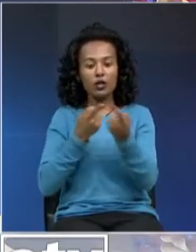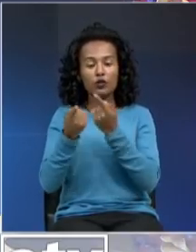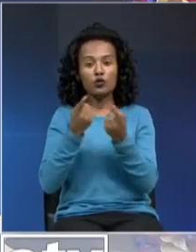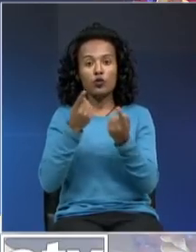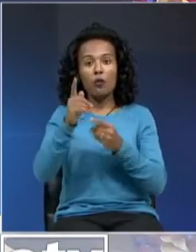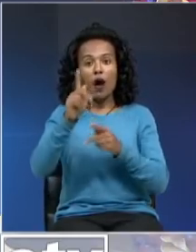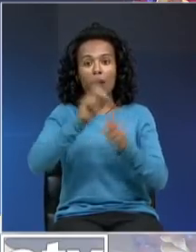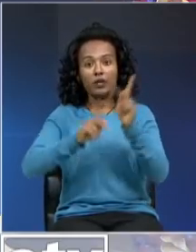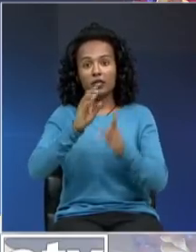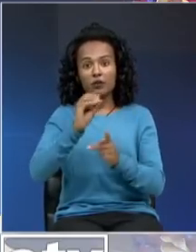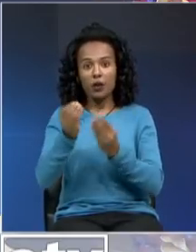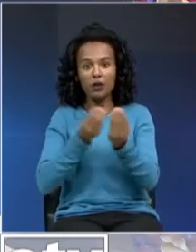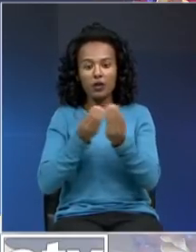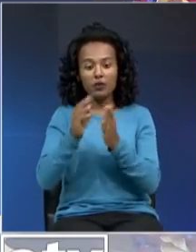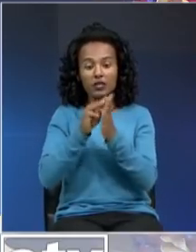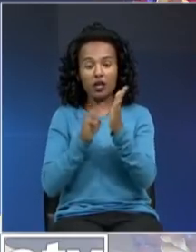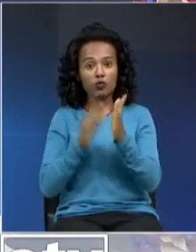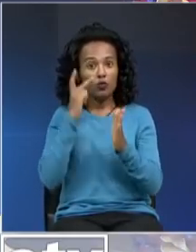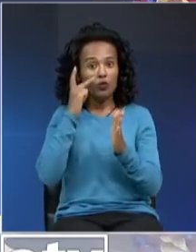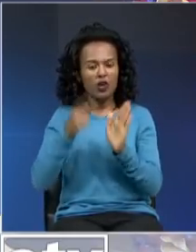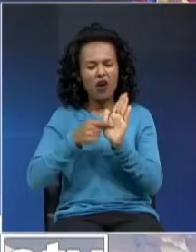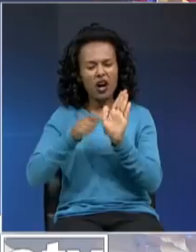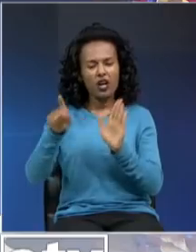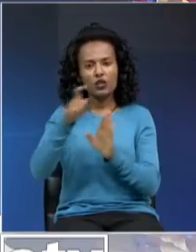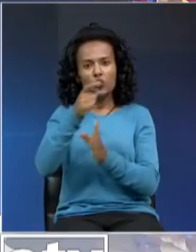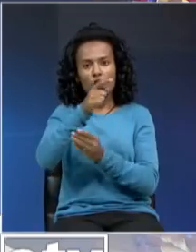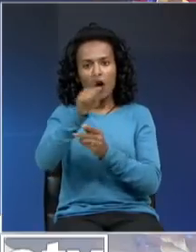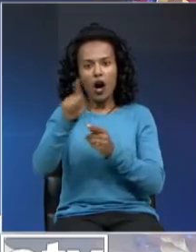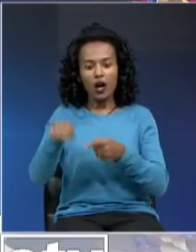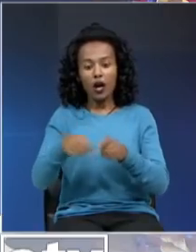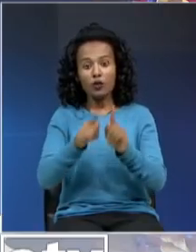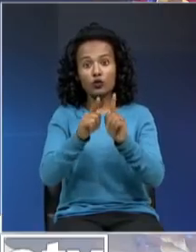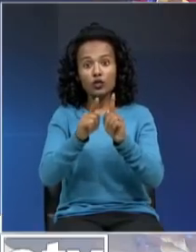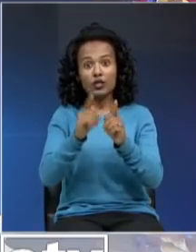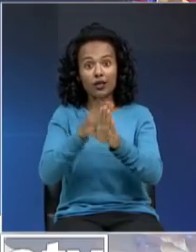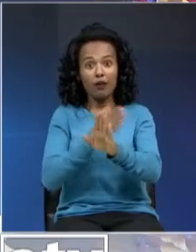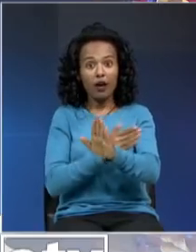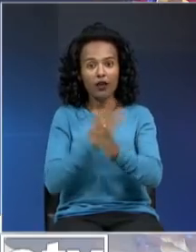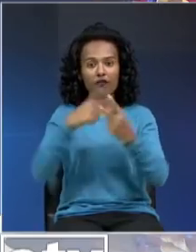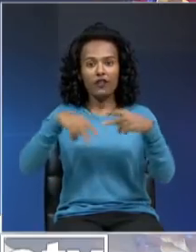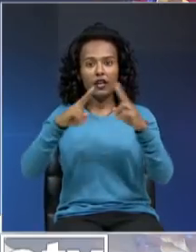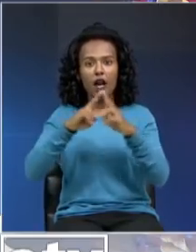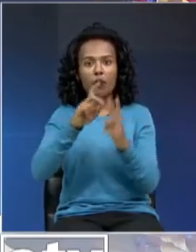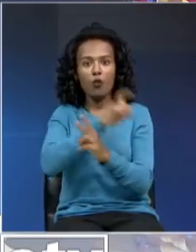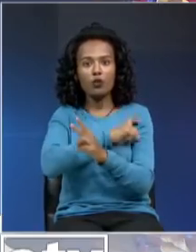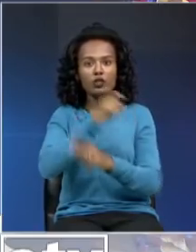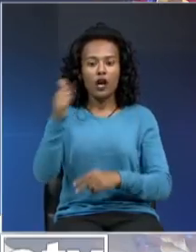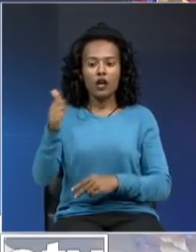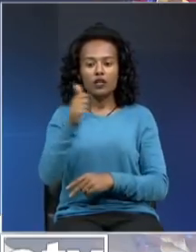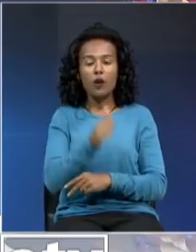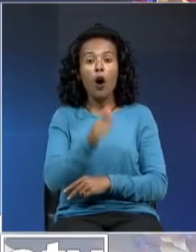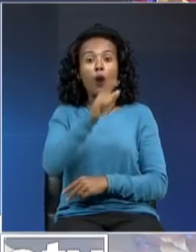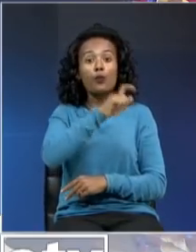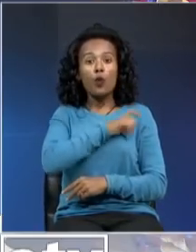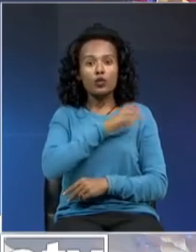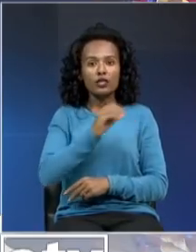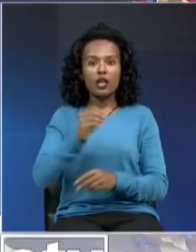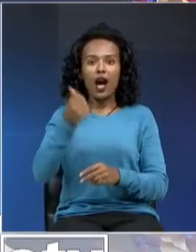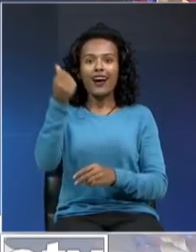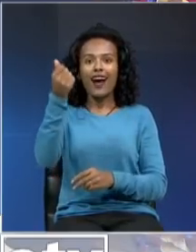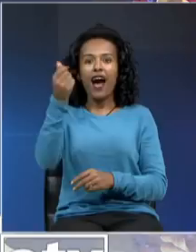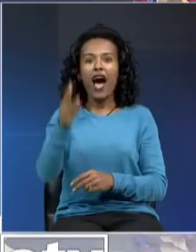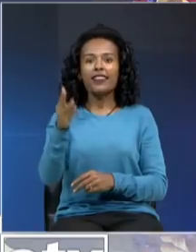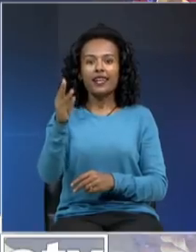ማህበረሰብና በግብይት ስርዓቱ የሚታዩ ለኮሮና አጋላጭ የሆኑ አካሄዶችን ለማረም የፌደራል ፖሊስ ከአዲስ አበባ ፖሊስና ከአትክልት